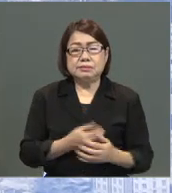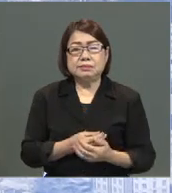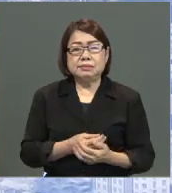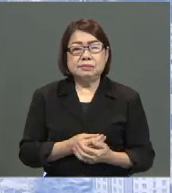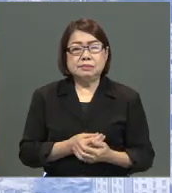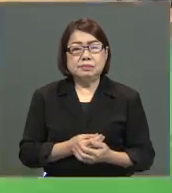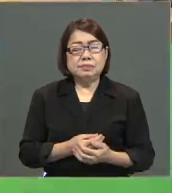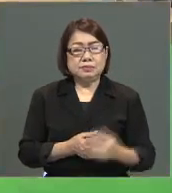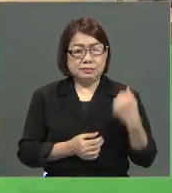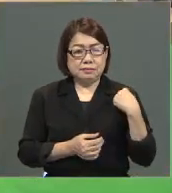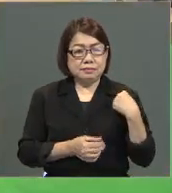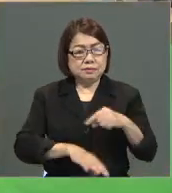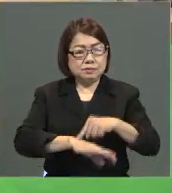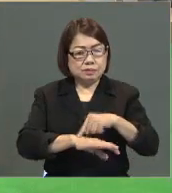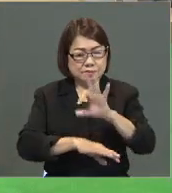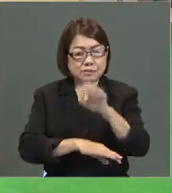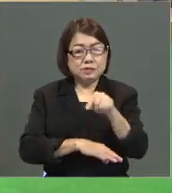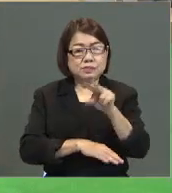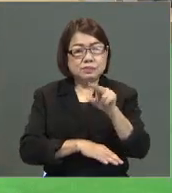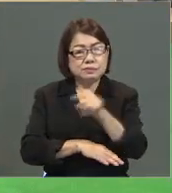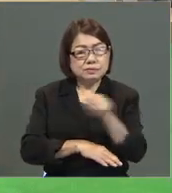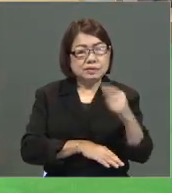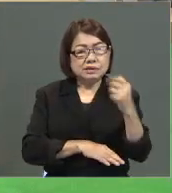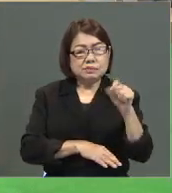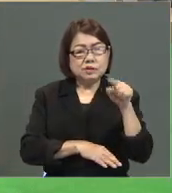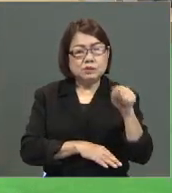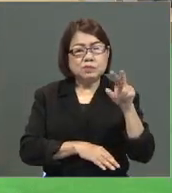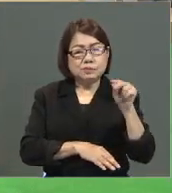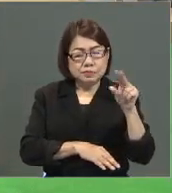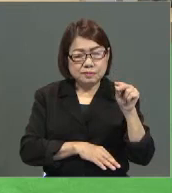นที่ทางสำนักงานก.พนะครับซึ่งจะมีสองประชุมครับระหว่างเรื่องของคณะกรรมการประสานงานกลางแล้วก็ยังมีประมาณ09:30นถึง 10:00